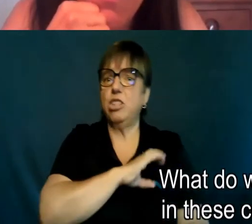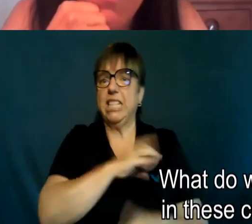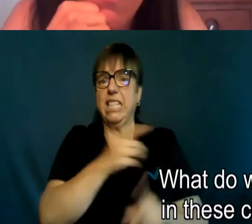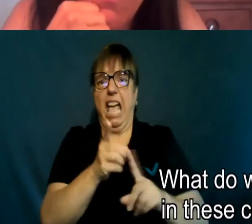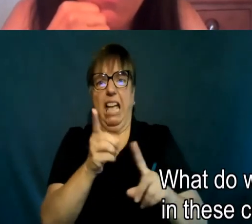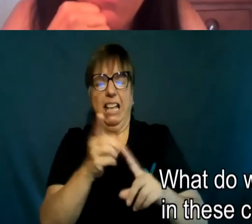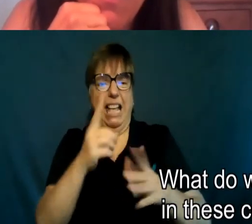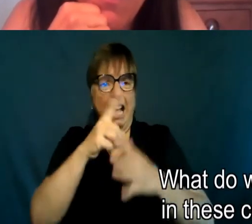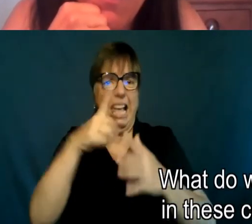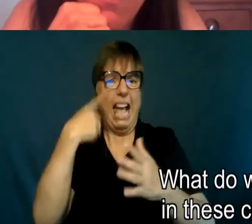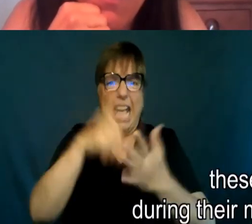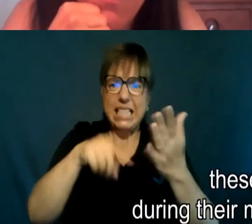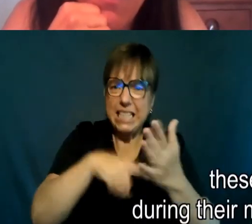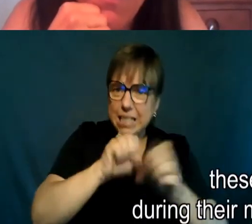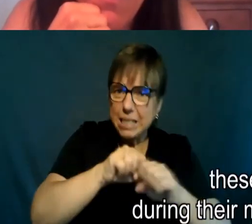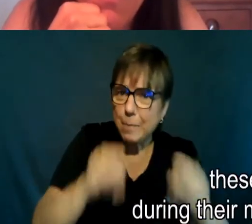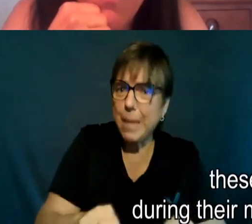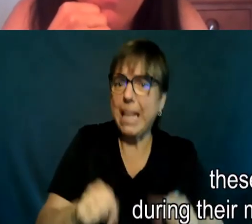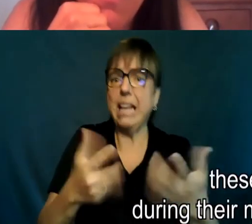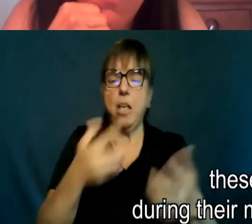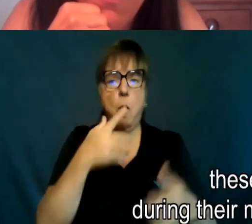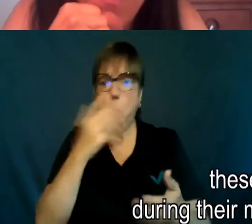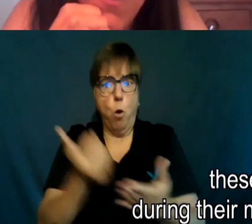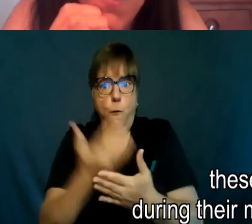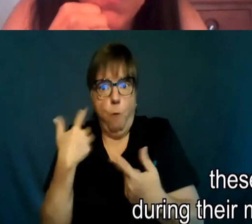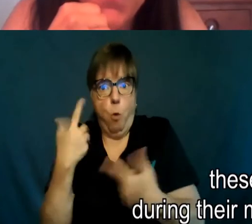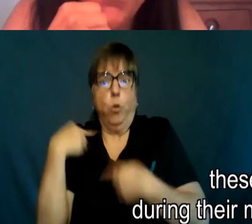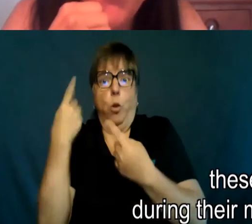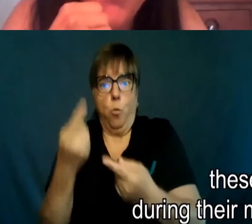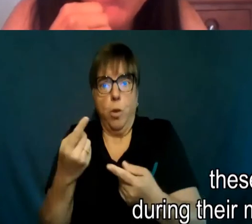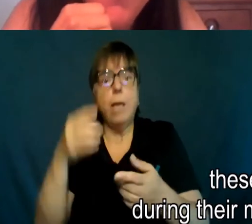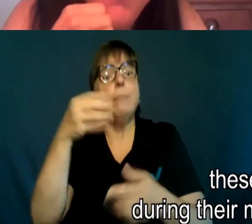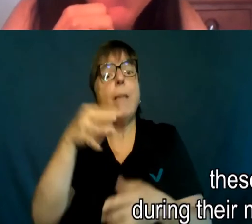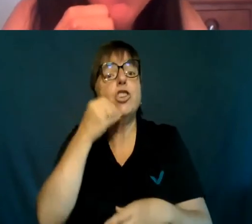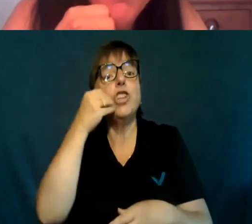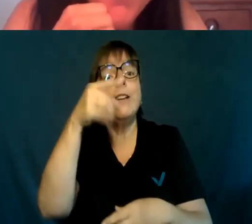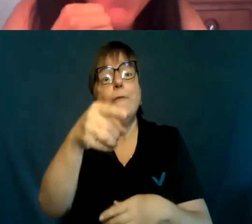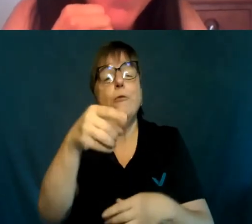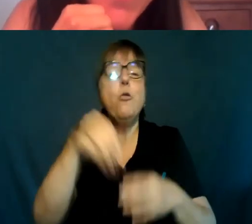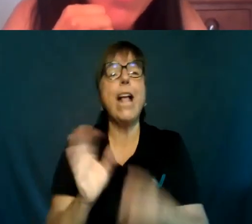est-ce qu'on parle davantage dans des communautés ces jours en prenant un café de matin ?